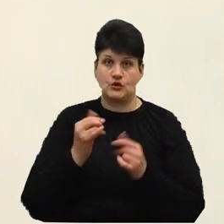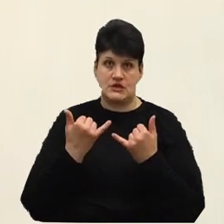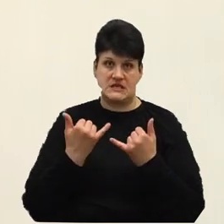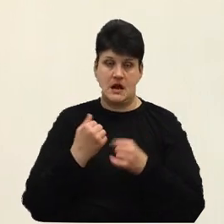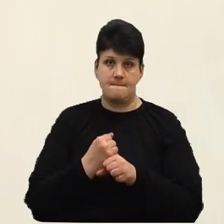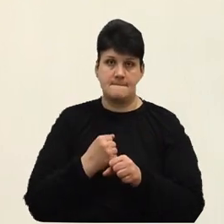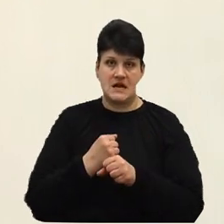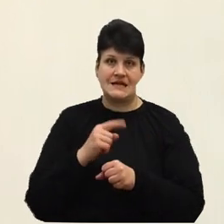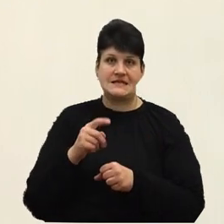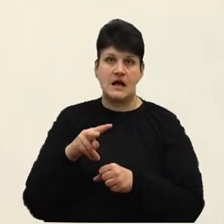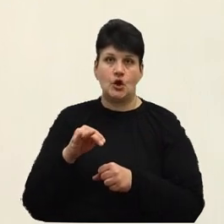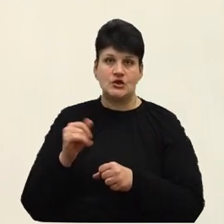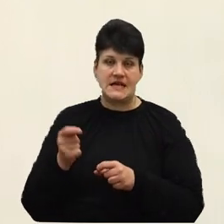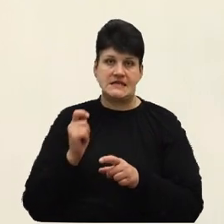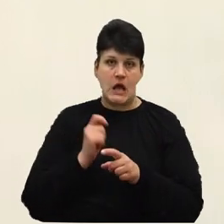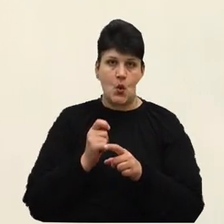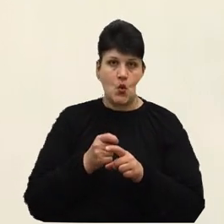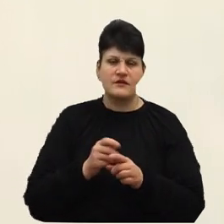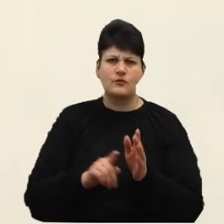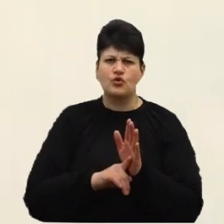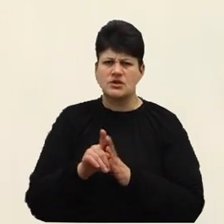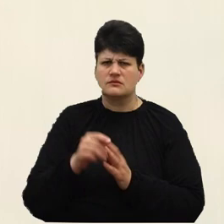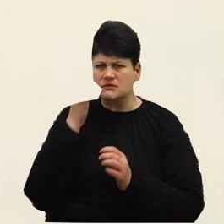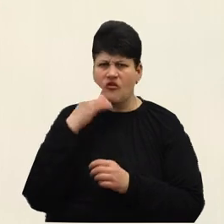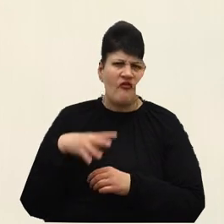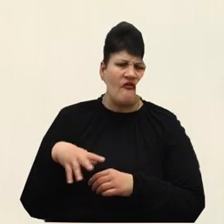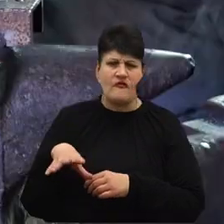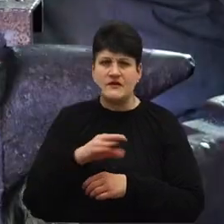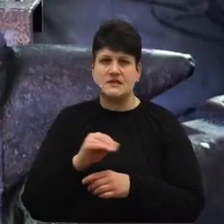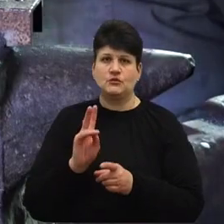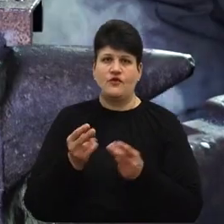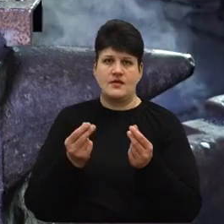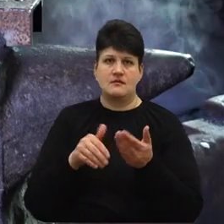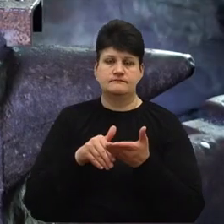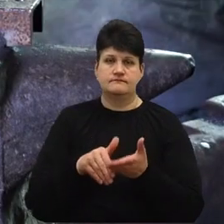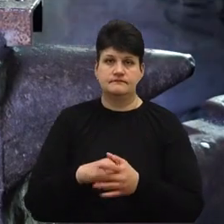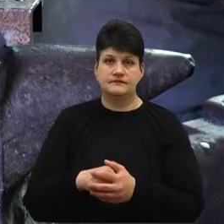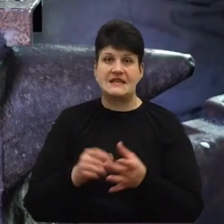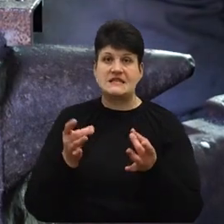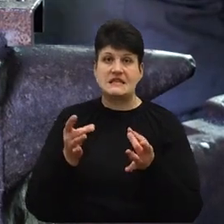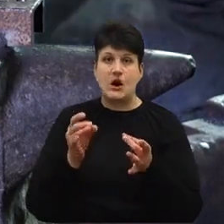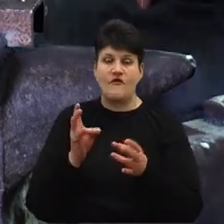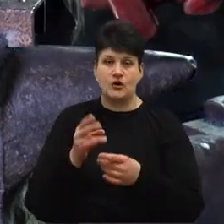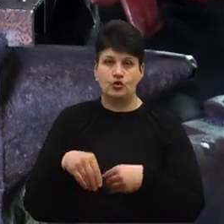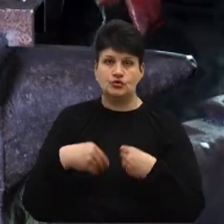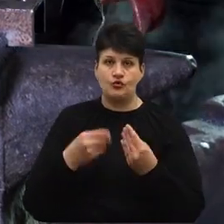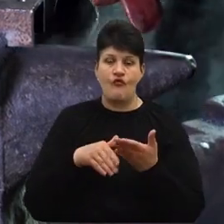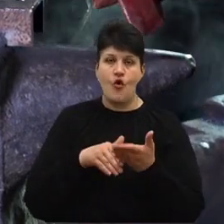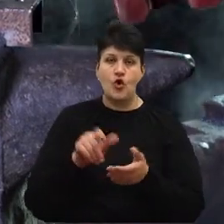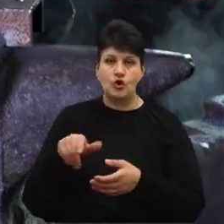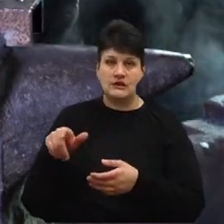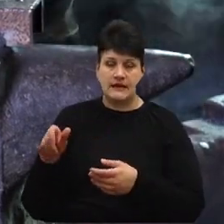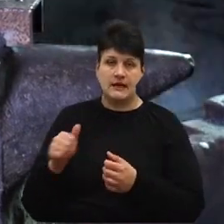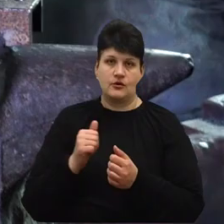працює в Залозецькій кузні і в ній від початку. Дякую всім, хто долучався фінансово. Сировиною ковалів забезпечують волонтери. Щодня